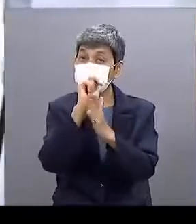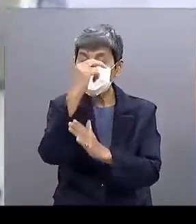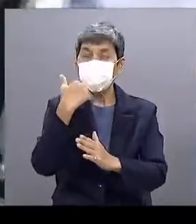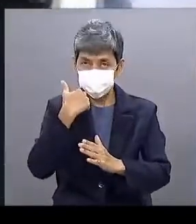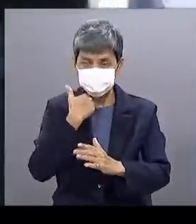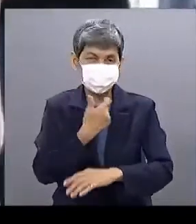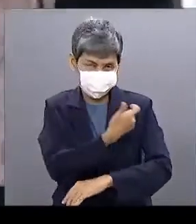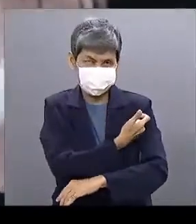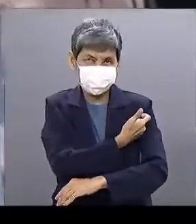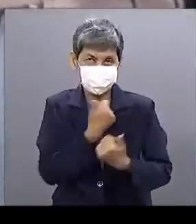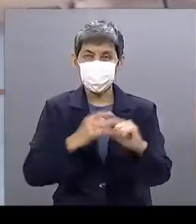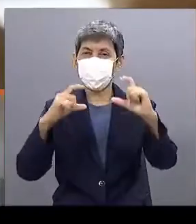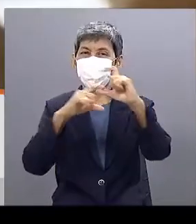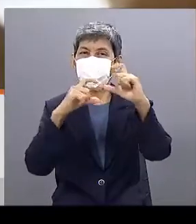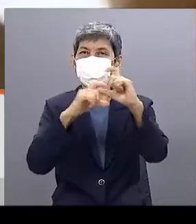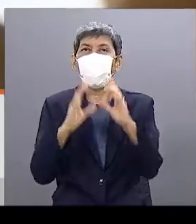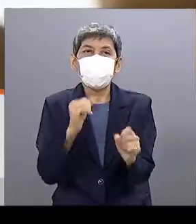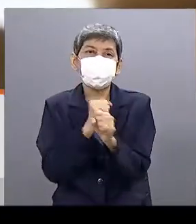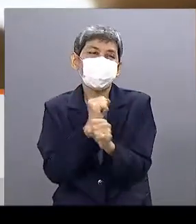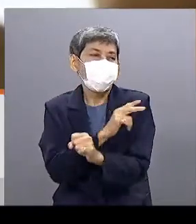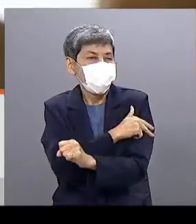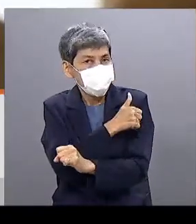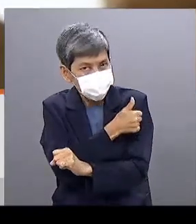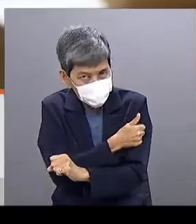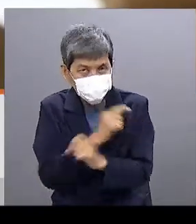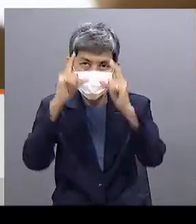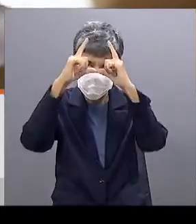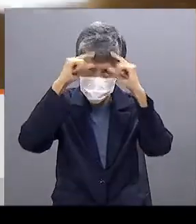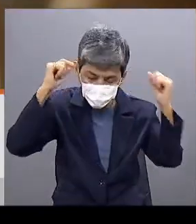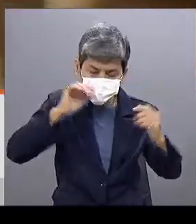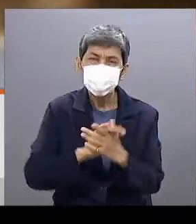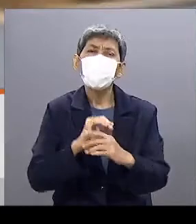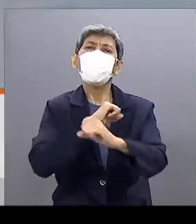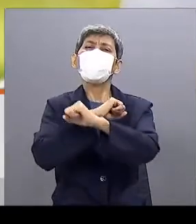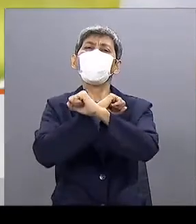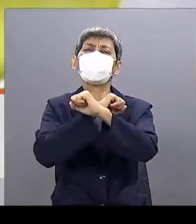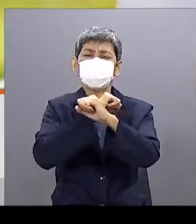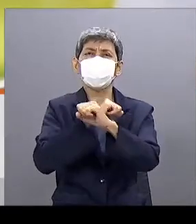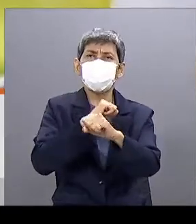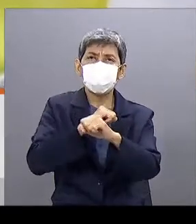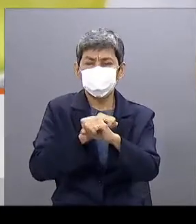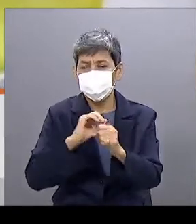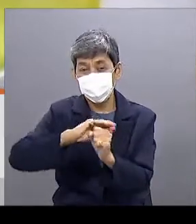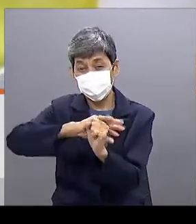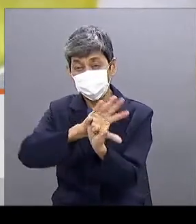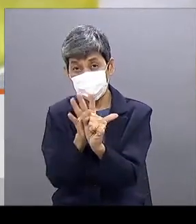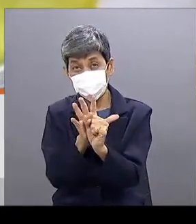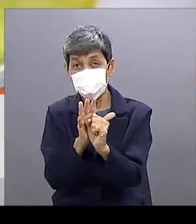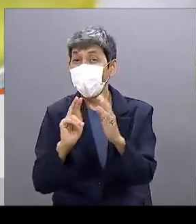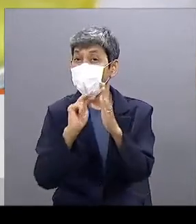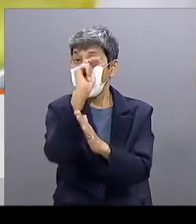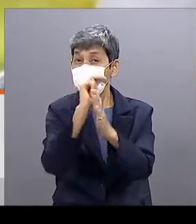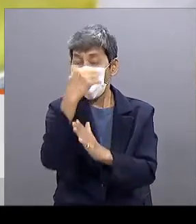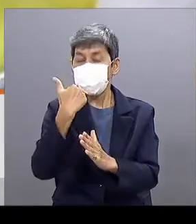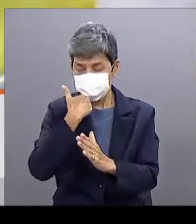ไฟเซอร์ให้กับบุคลากรทางการแพทย์เพื่อที่จะป้องกันคอ Visit 9สำหรับจังหวัดน่านได้รับการจัดสรร